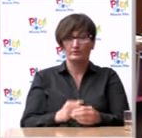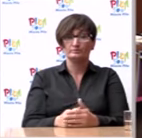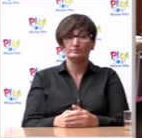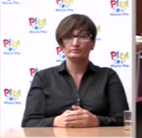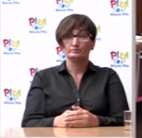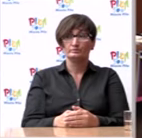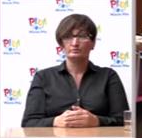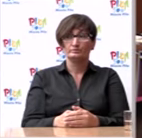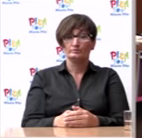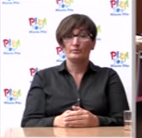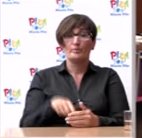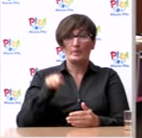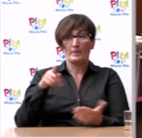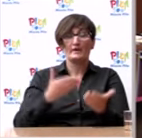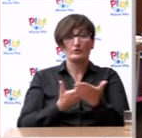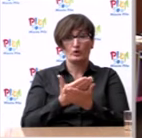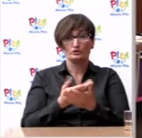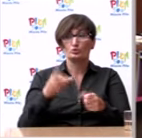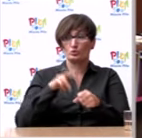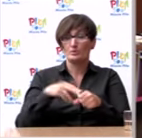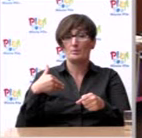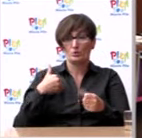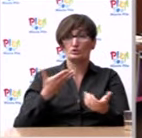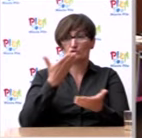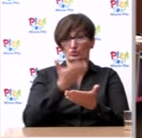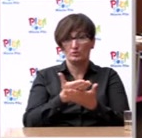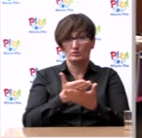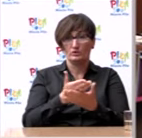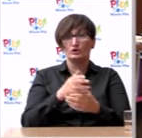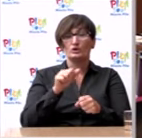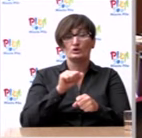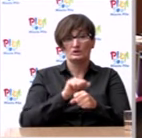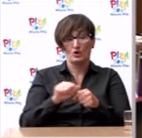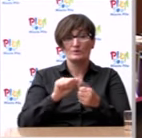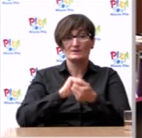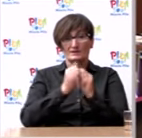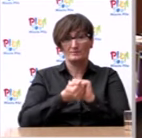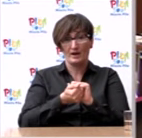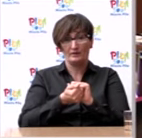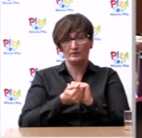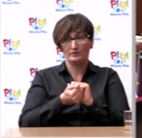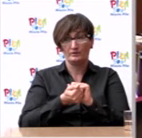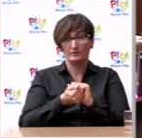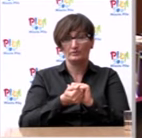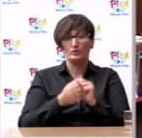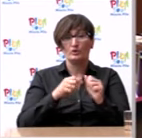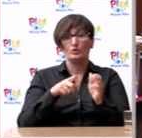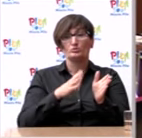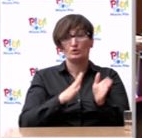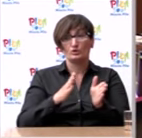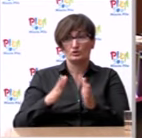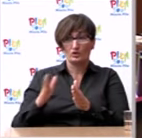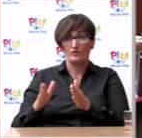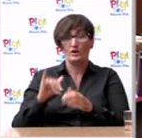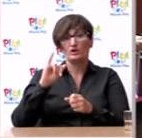że te 4 wnioski, które zostały złożone, dotyczą zmiany przeznaczenia i uporządkowania i przy jednym